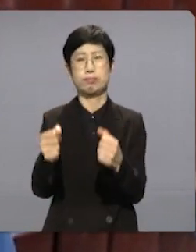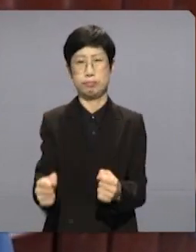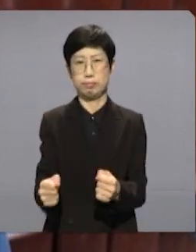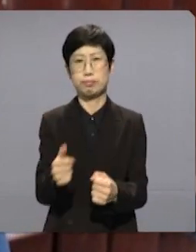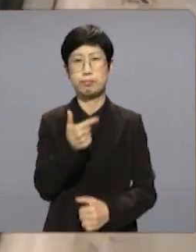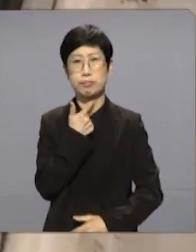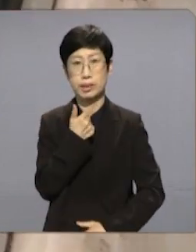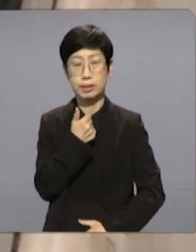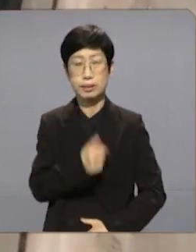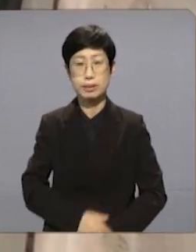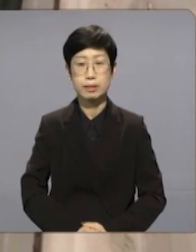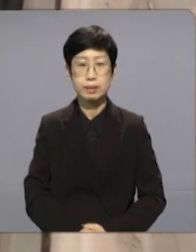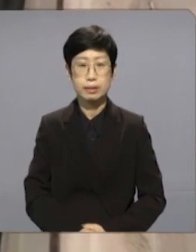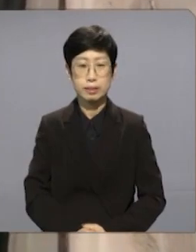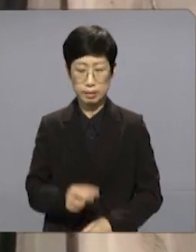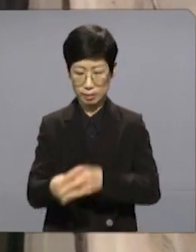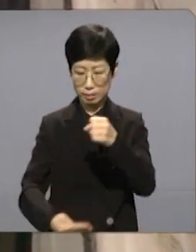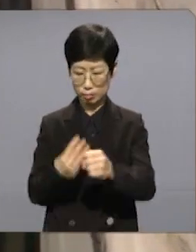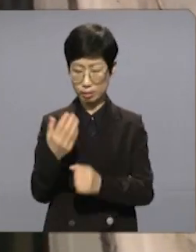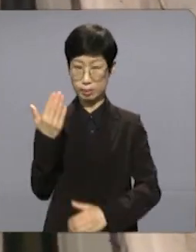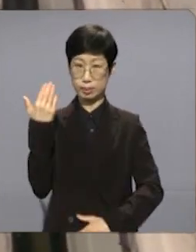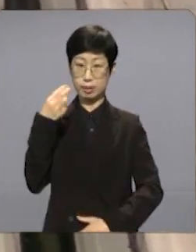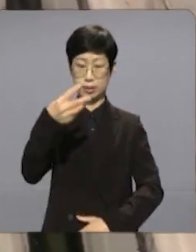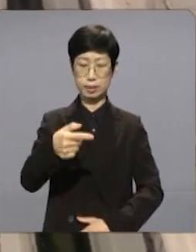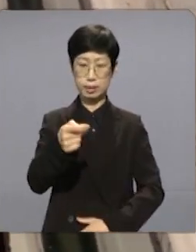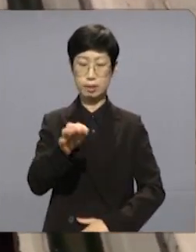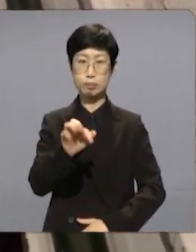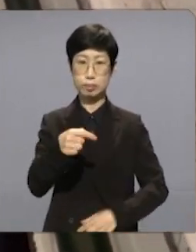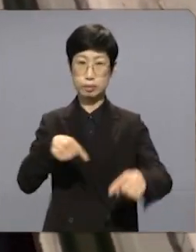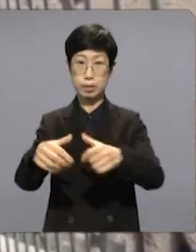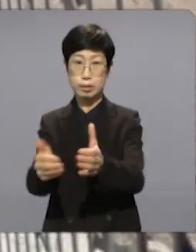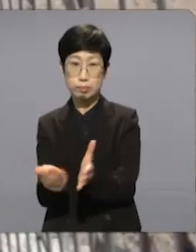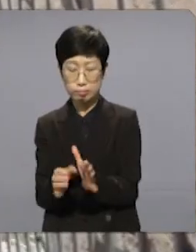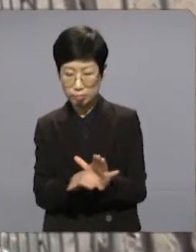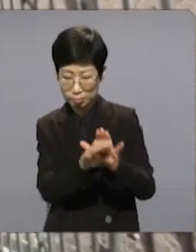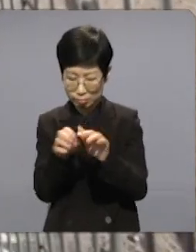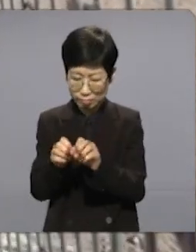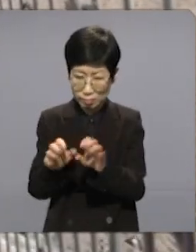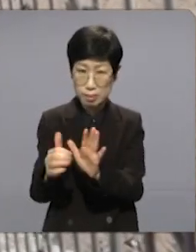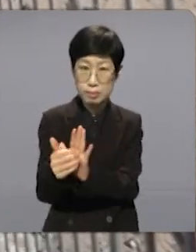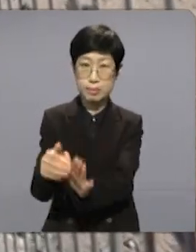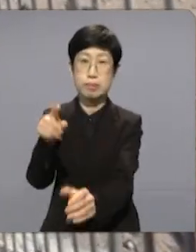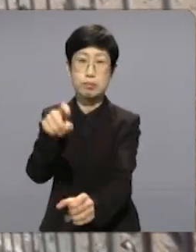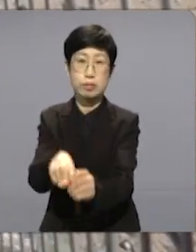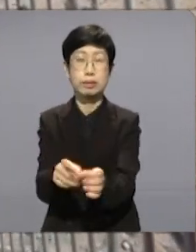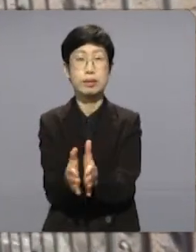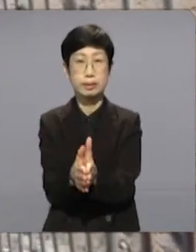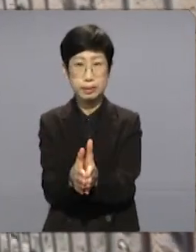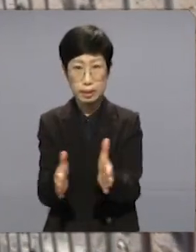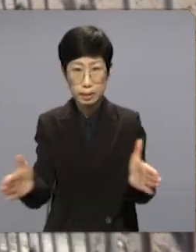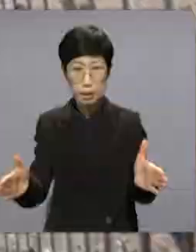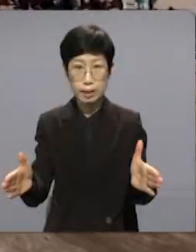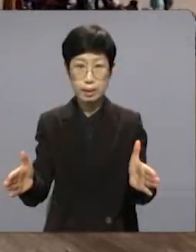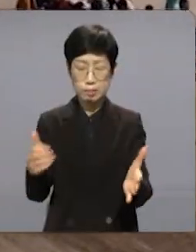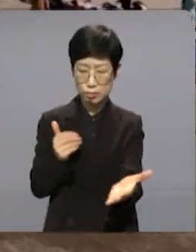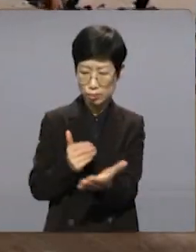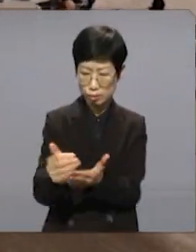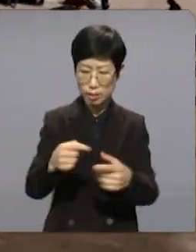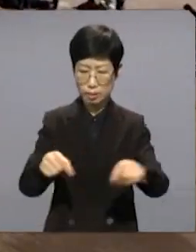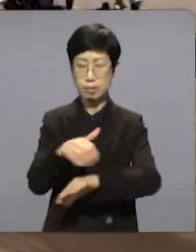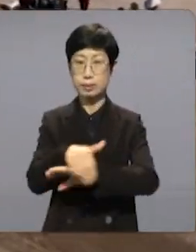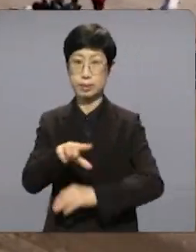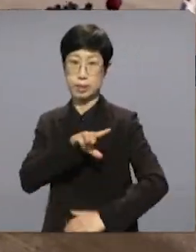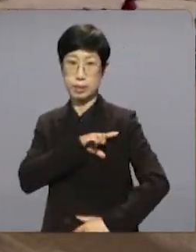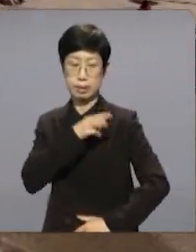or to water. 3년 전 도널드 트럼프 행정부가 코로나19 확산 방지를 명분으로 시행해온 이민자 추방 정책